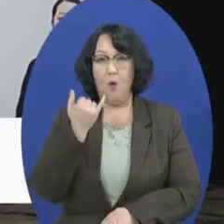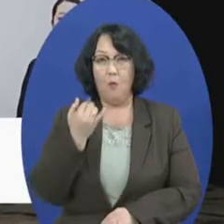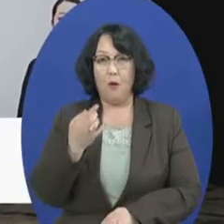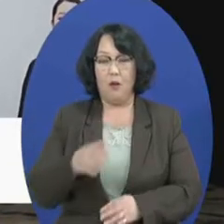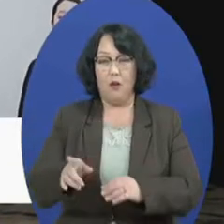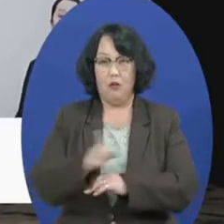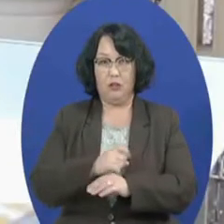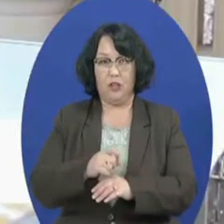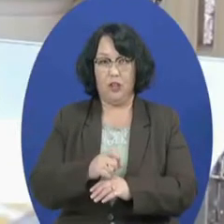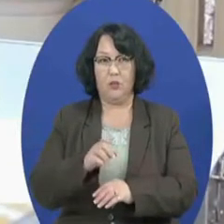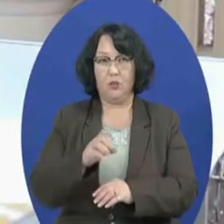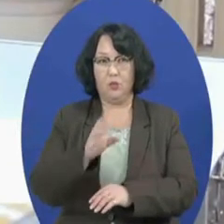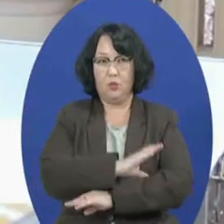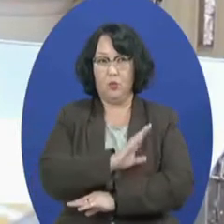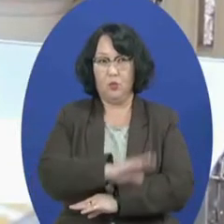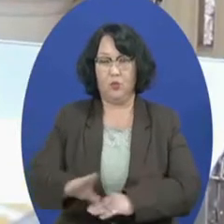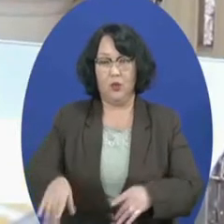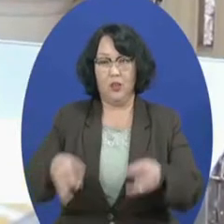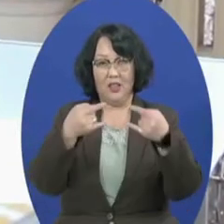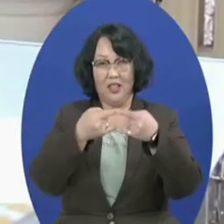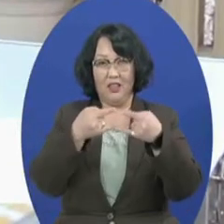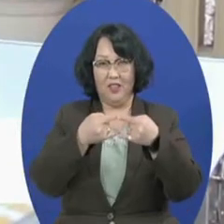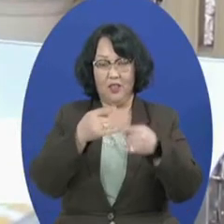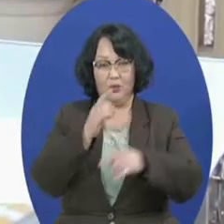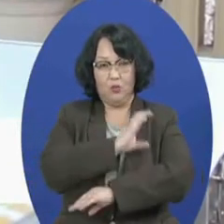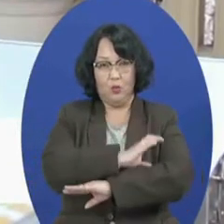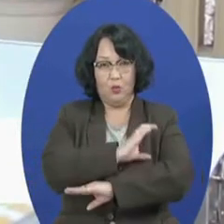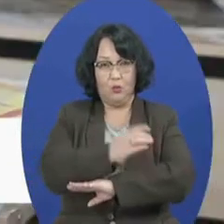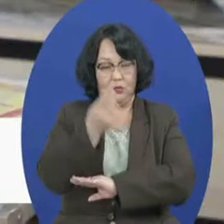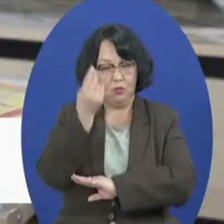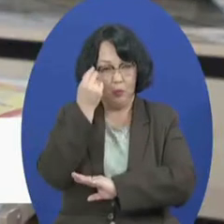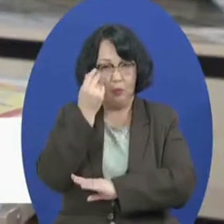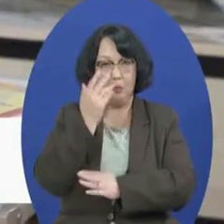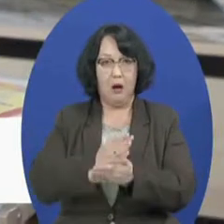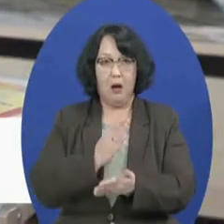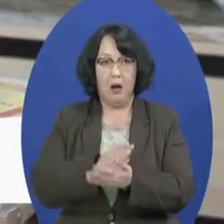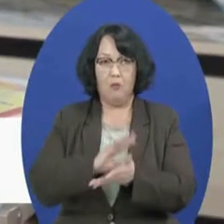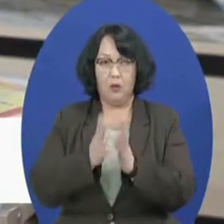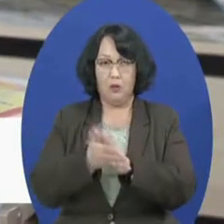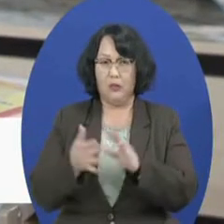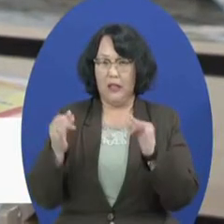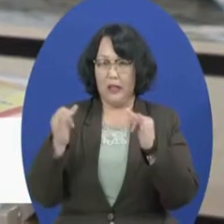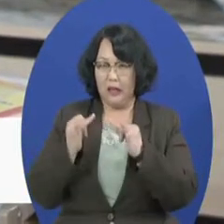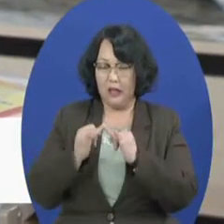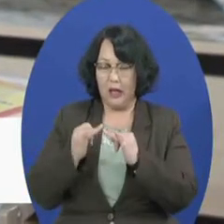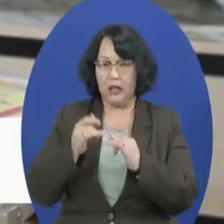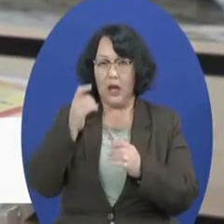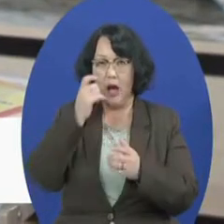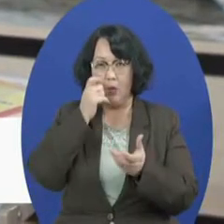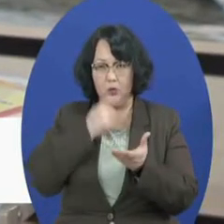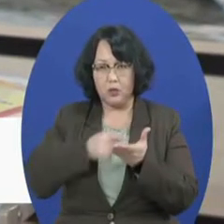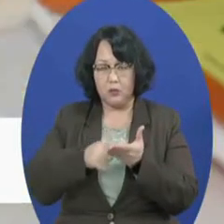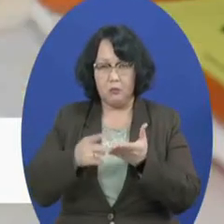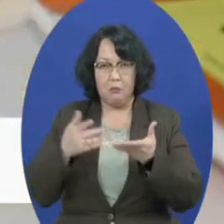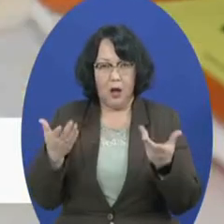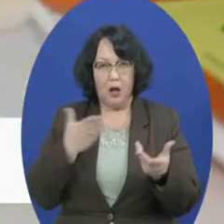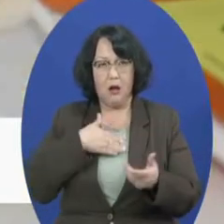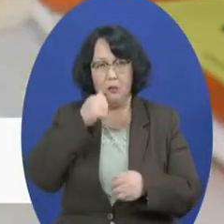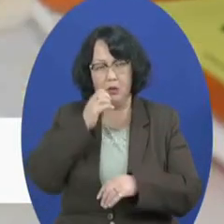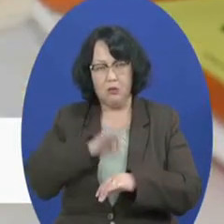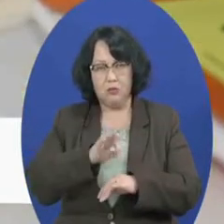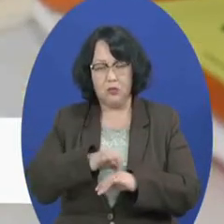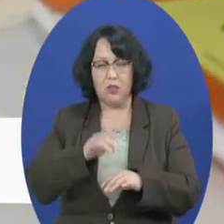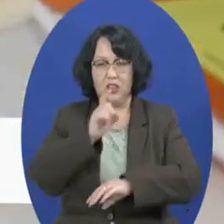Нийслэлийн сурагчдын 88% нь тэл хичээлдээ хамрагдсан бол хамрагдаж чадаагүй сурагчдын шалтгаан нь интернетгүй, гар утасгүй, эрүүл мэндийн шалтгаанаар хамрагдаагүй